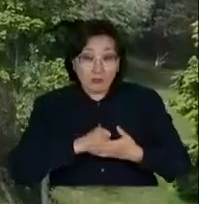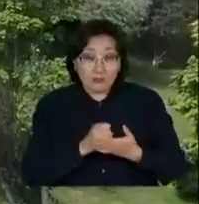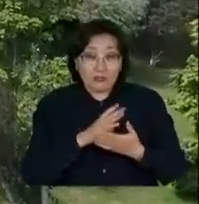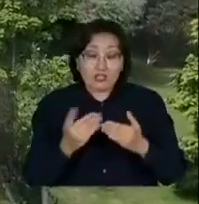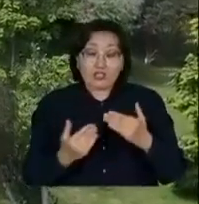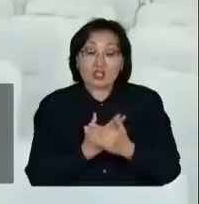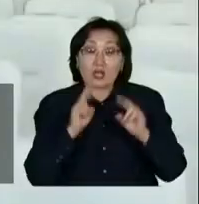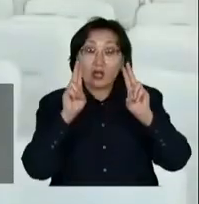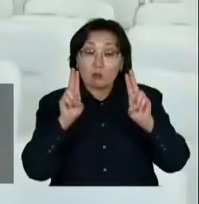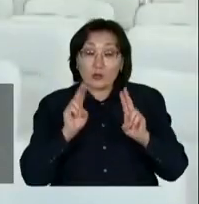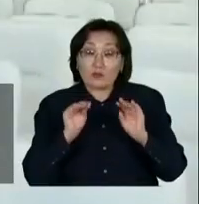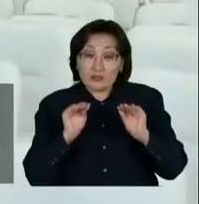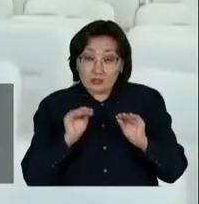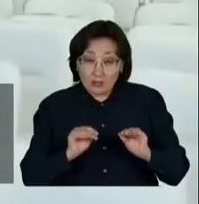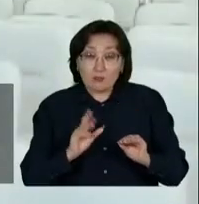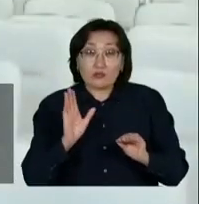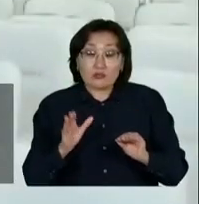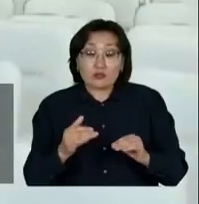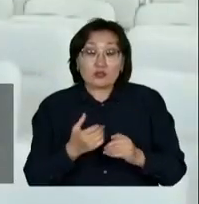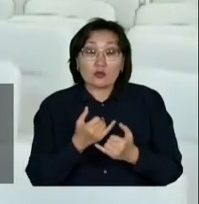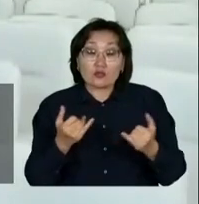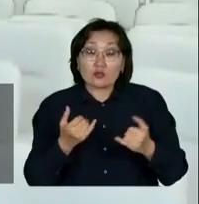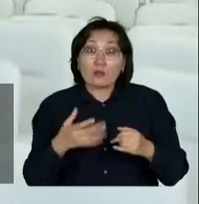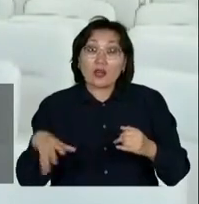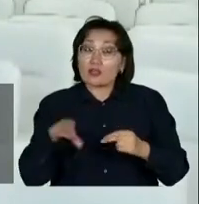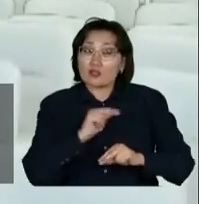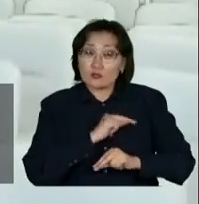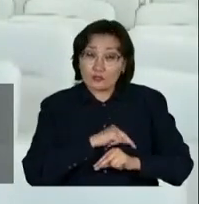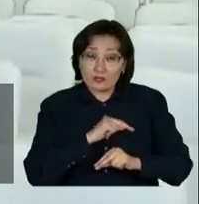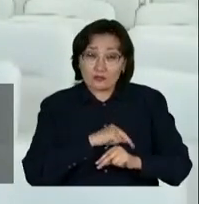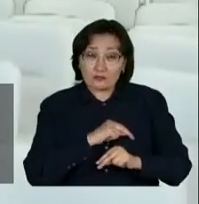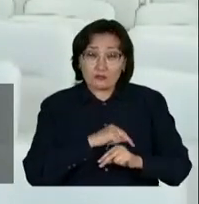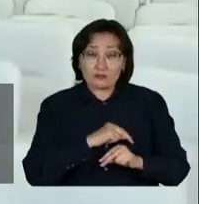жаңа правила құрамыз. Сол үшін бүкіл жұмыстарды